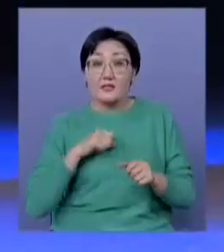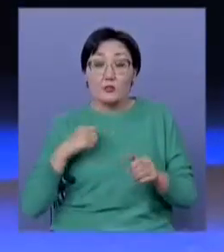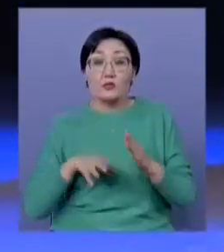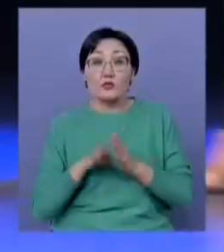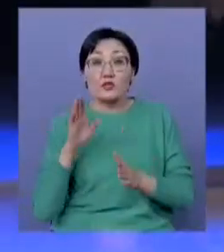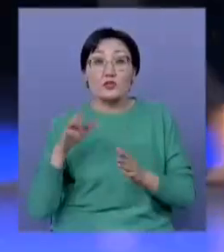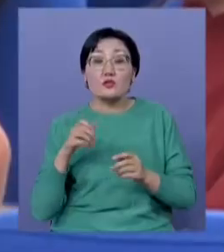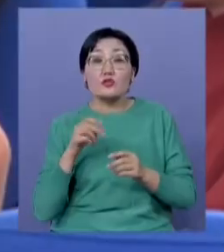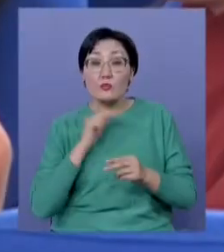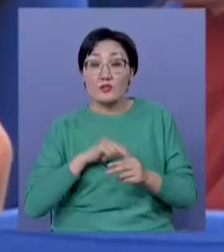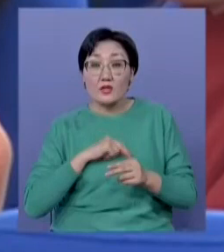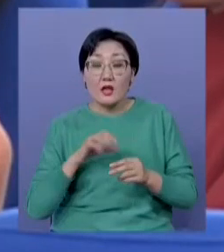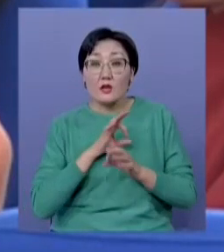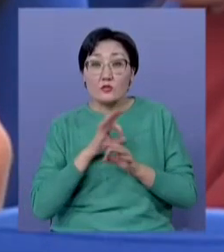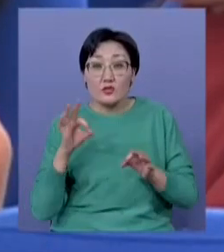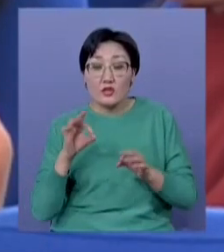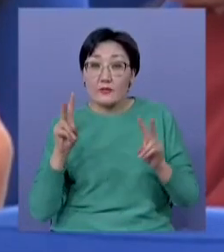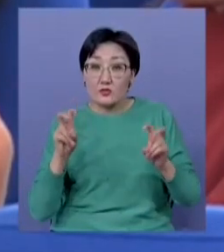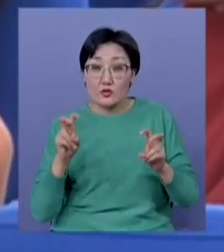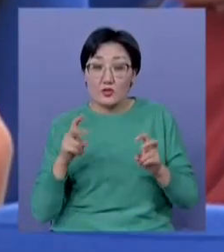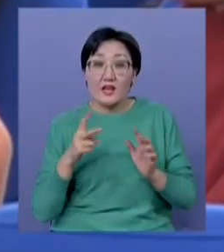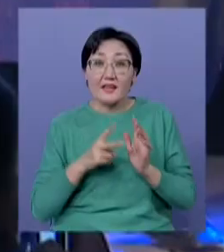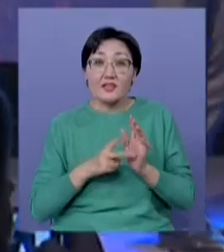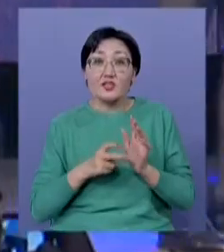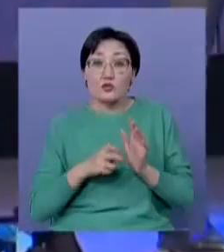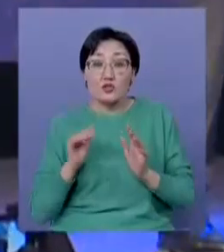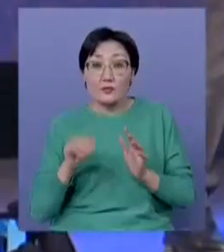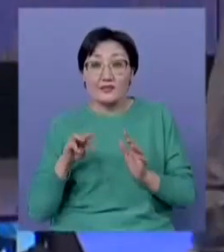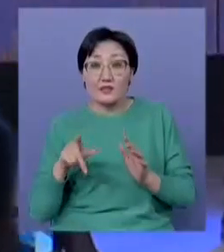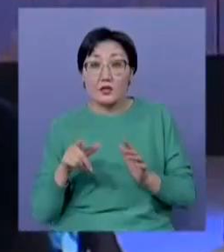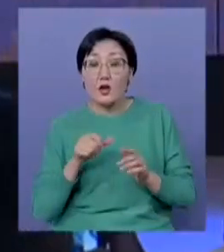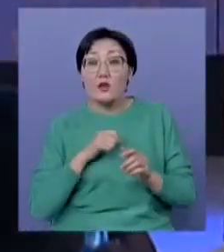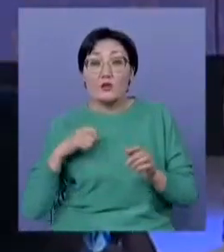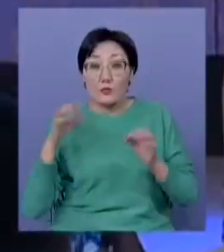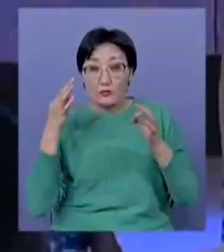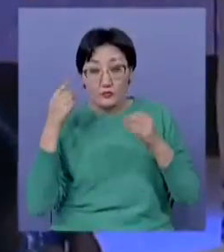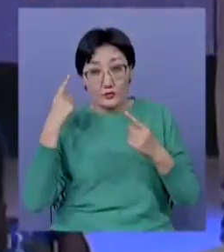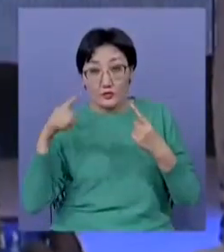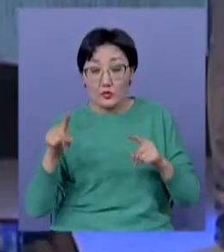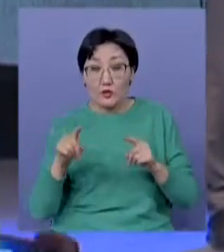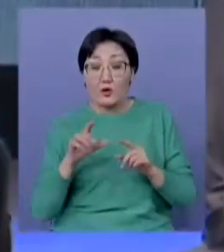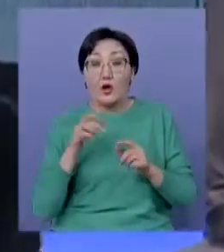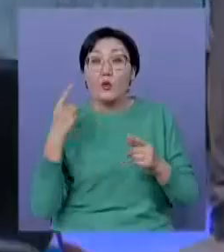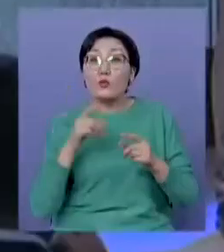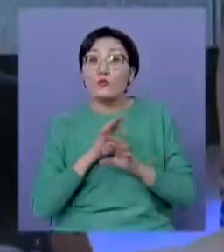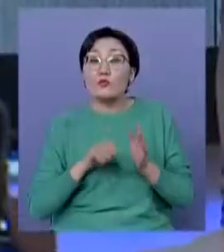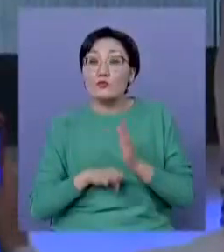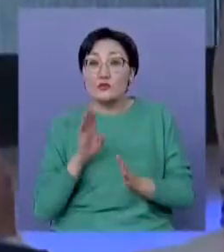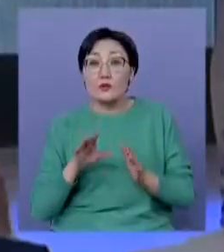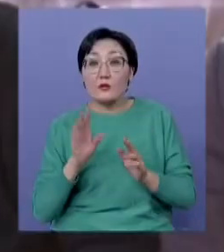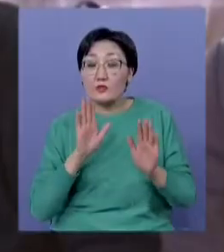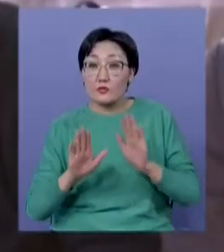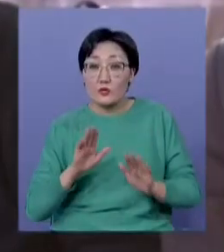жұмыстар үздік әлеуметтік ролик номинациясы бойынша 700 мың теңге, үздік идея 400 мың теңге, үздік режиссерлік жұмыс 300 мың